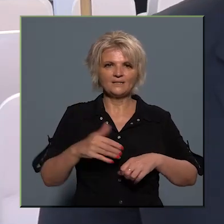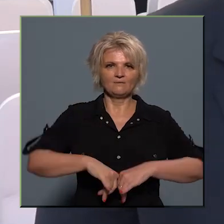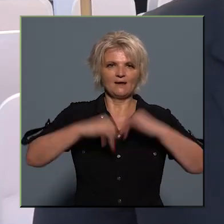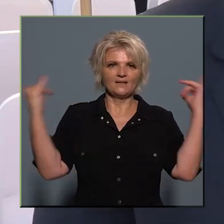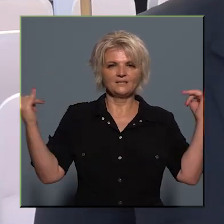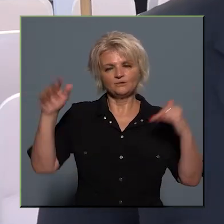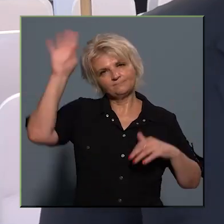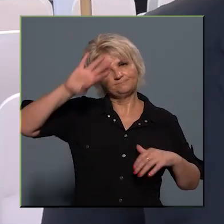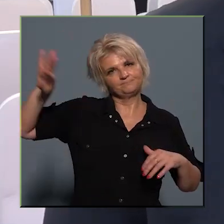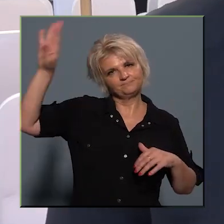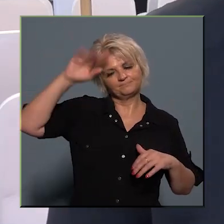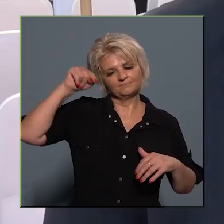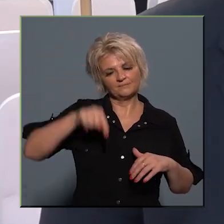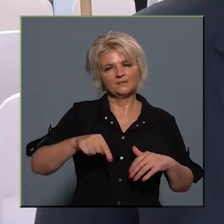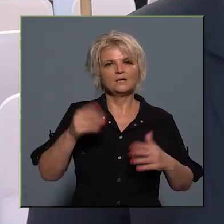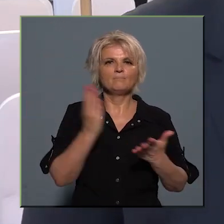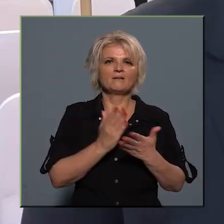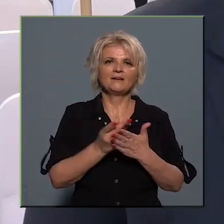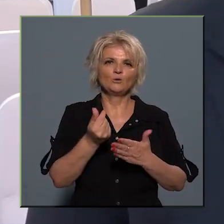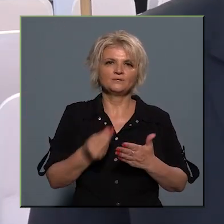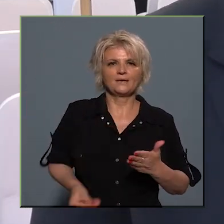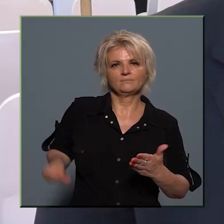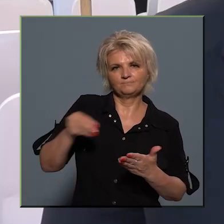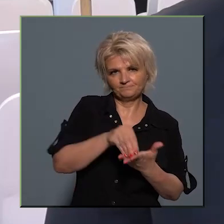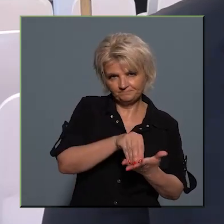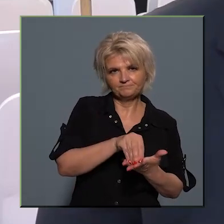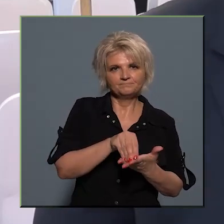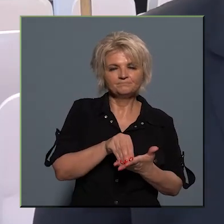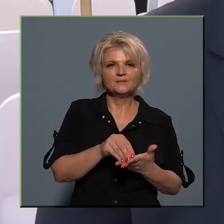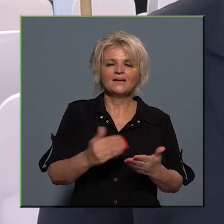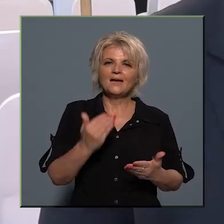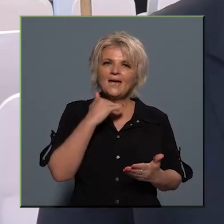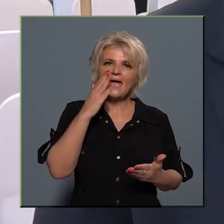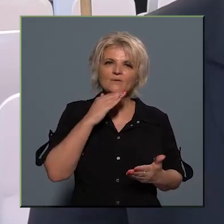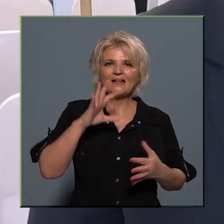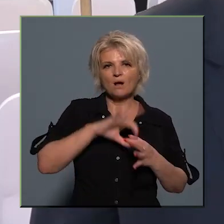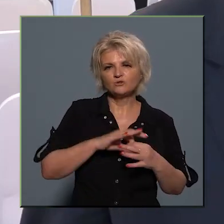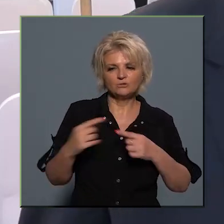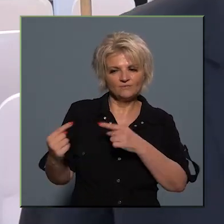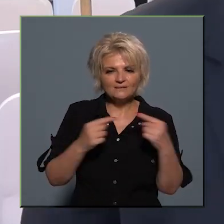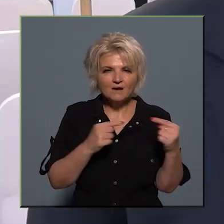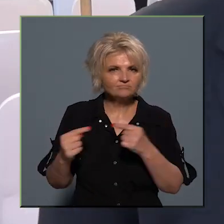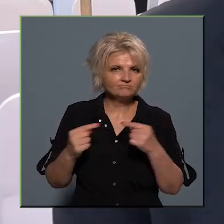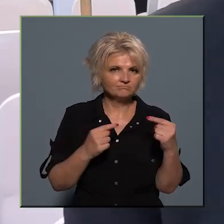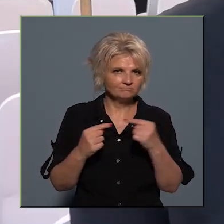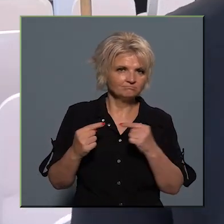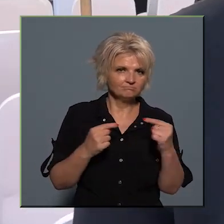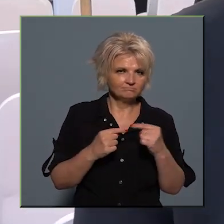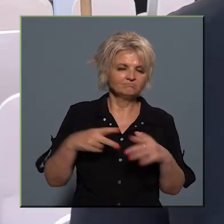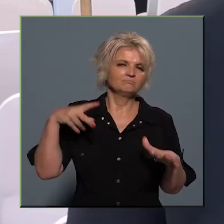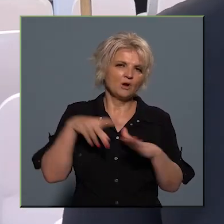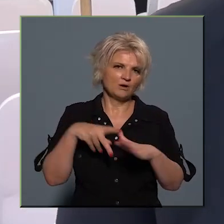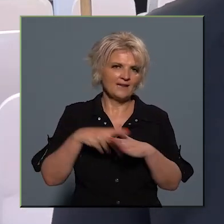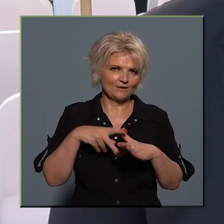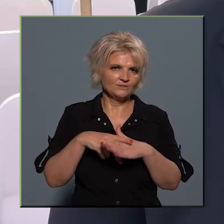fejlesztési elképzelésekben a megfelelő összegeket, ugyanakkor az ERF-fel kapcsolatos viták természetesen akadályozzák